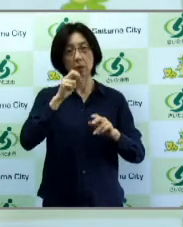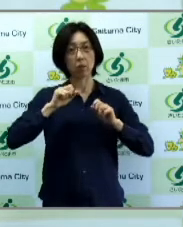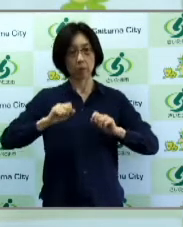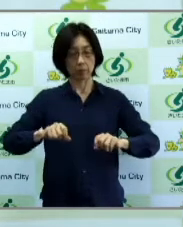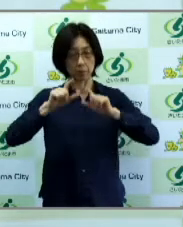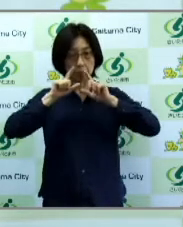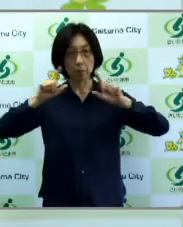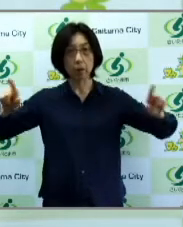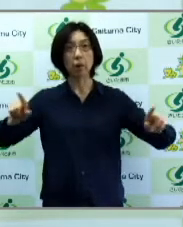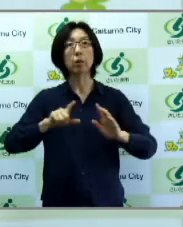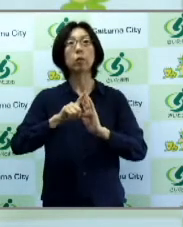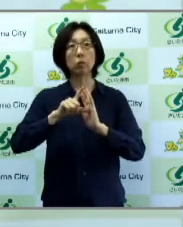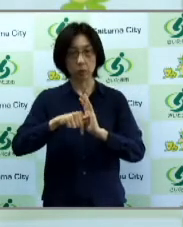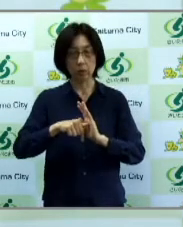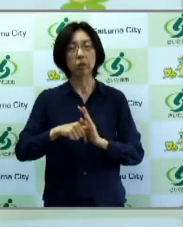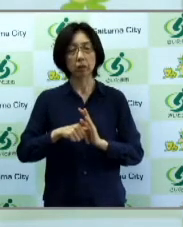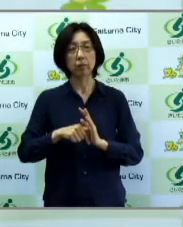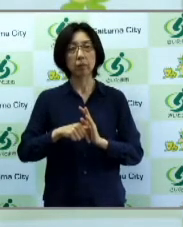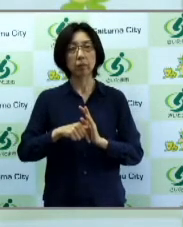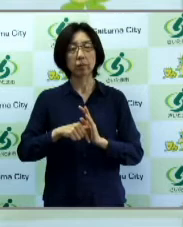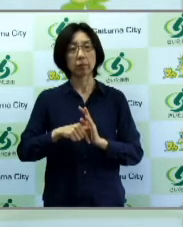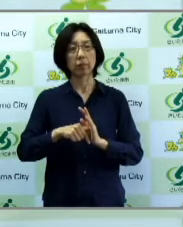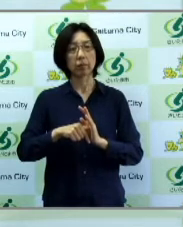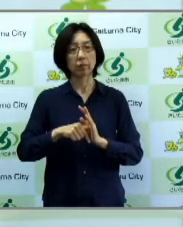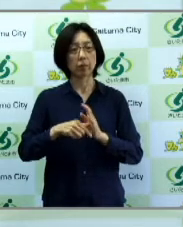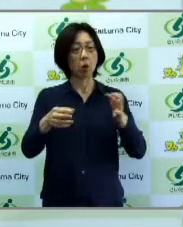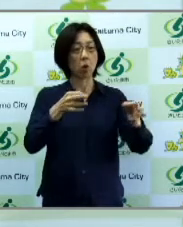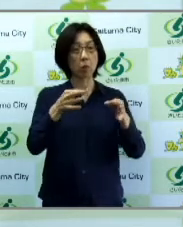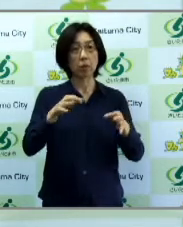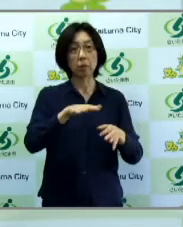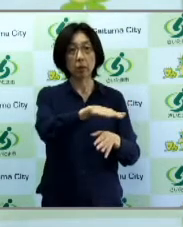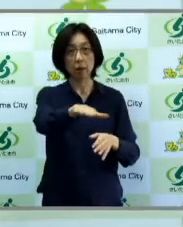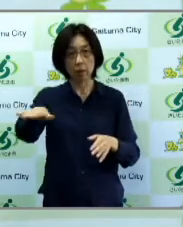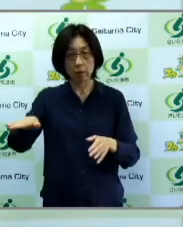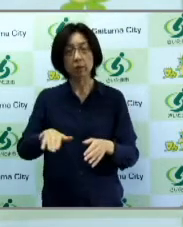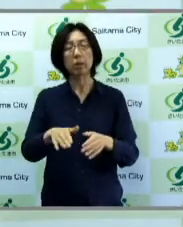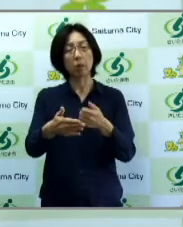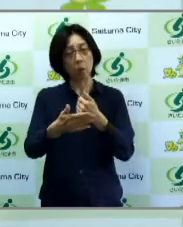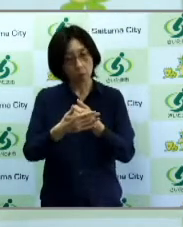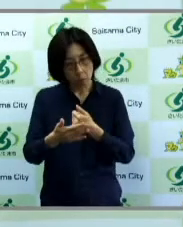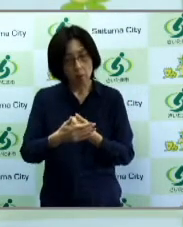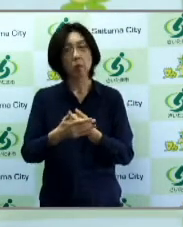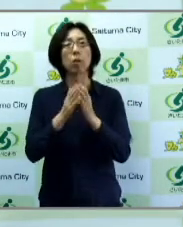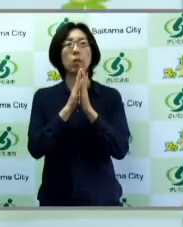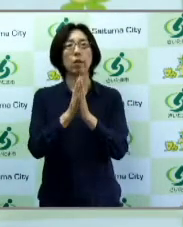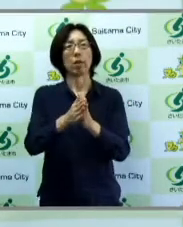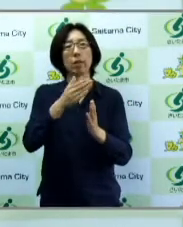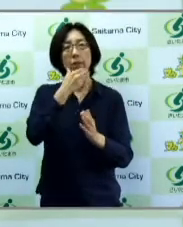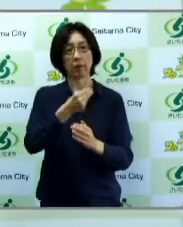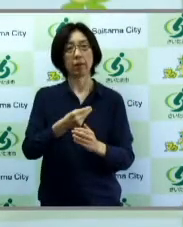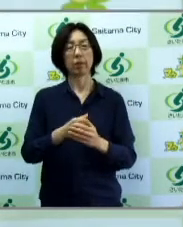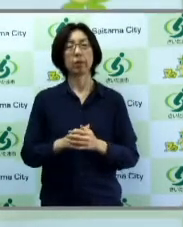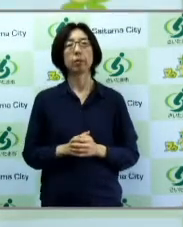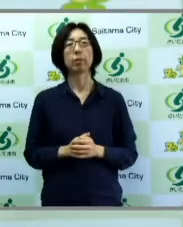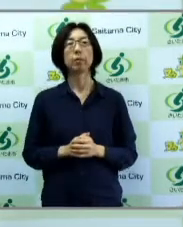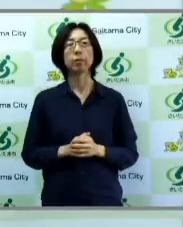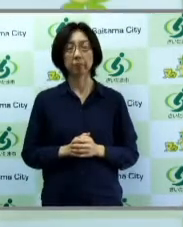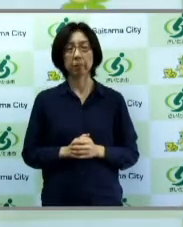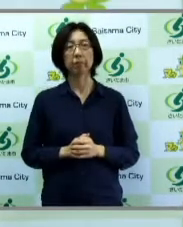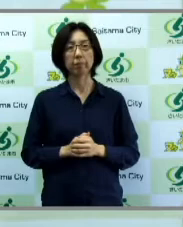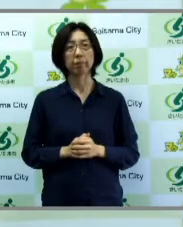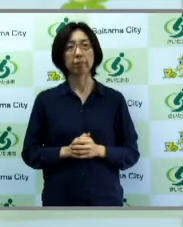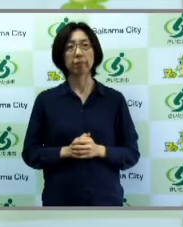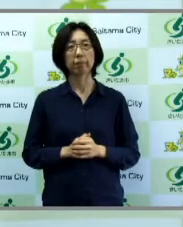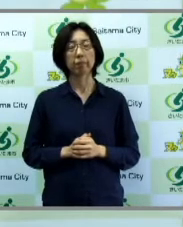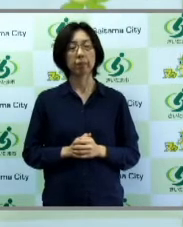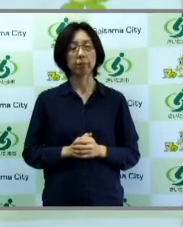上げましたが、これはそれぞれの事業者の皆さんに協力をお願いするということでございまして、私たちとしてはま